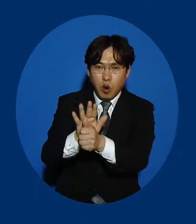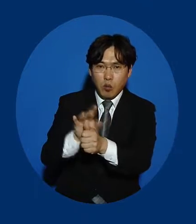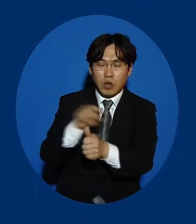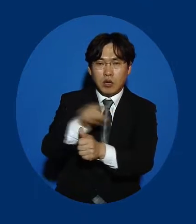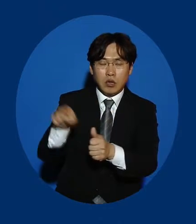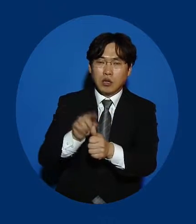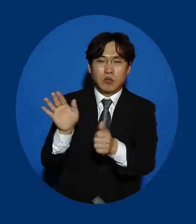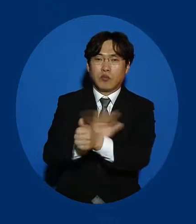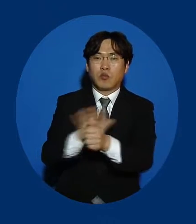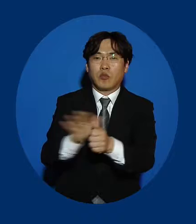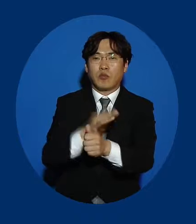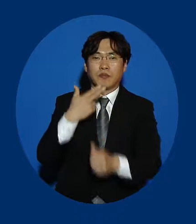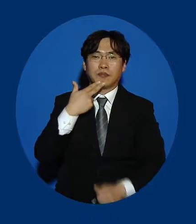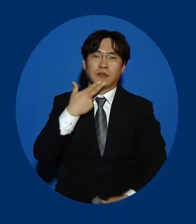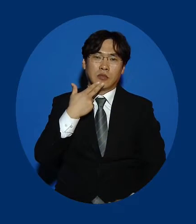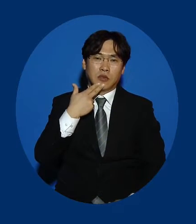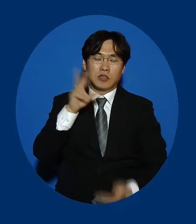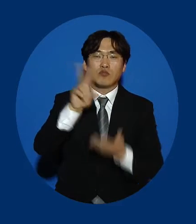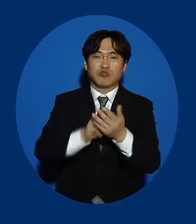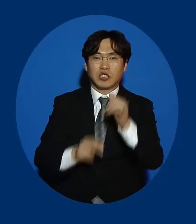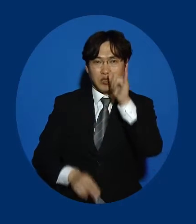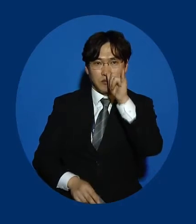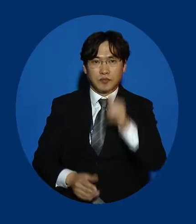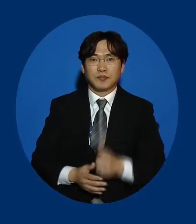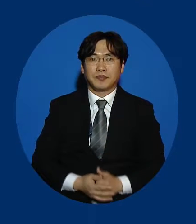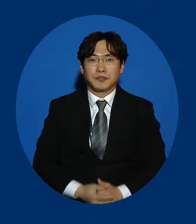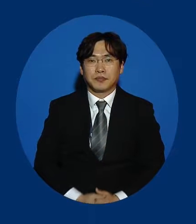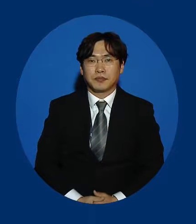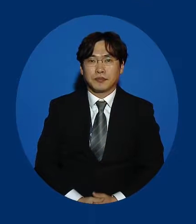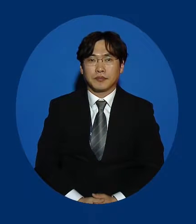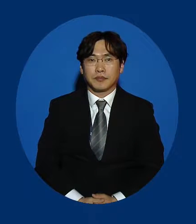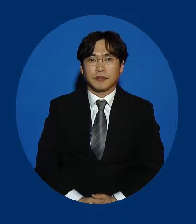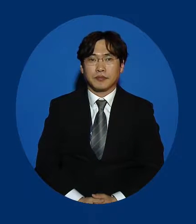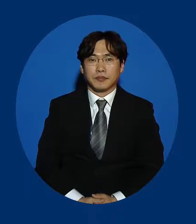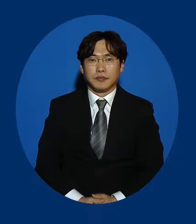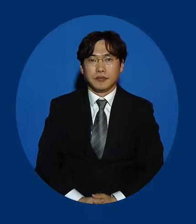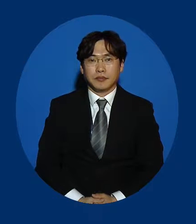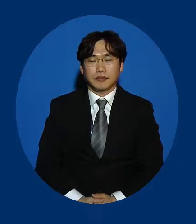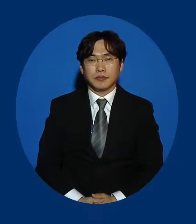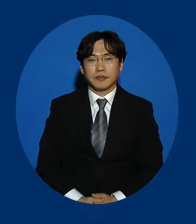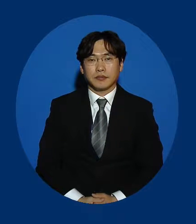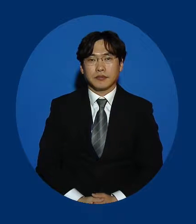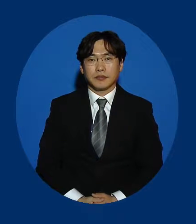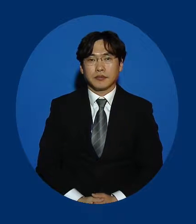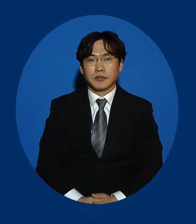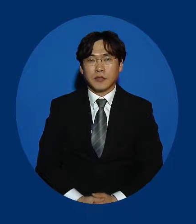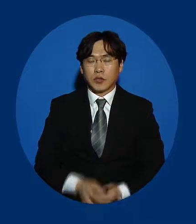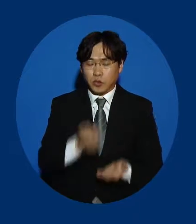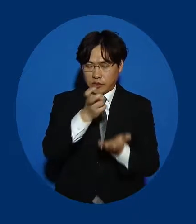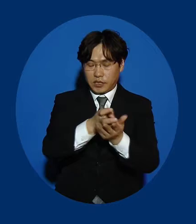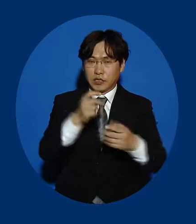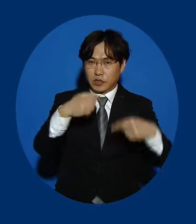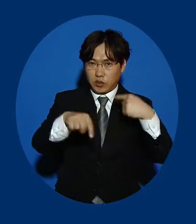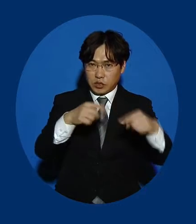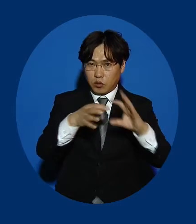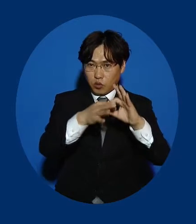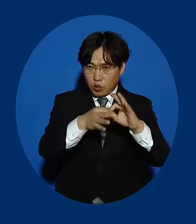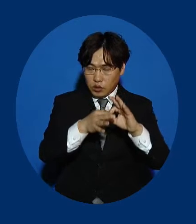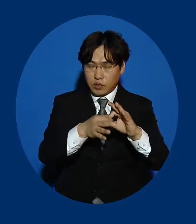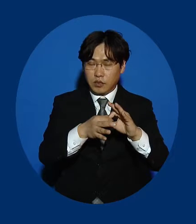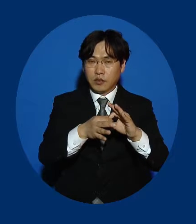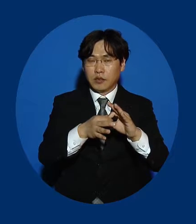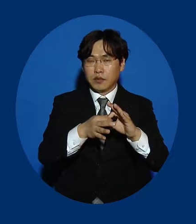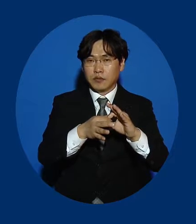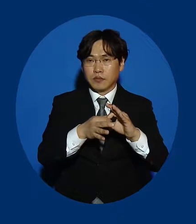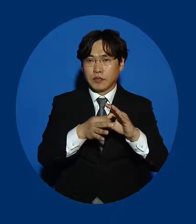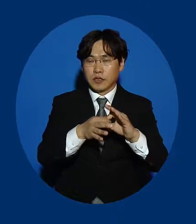올리고 있는데 필요한 것 같다는 생각이 듭니다. 그리고 그 모든 정책이 지금은 뭐 지금까지